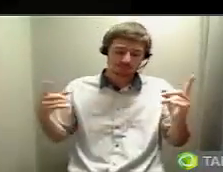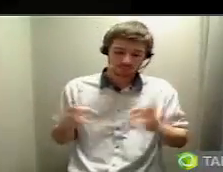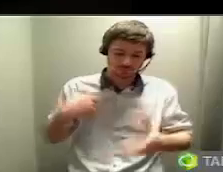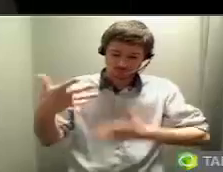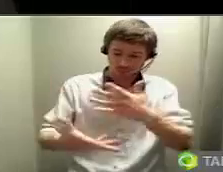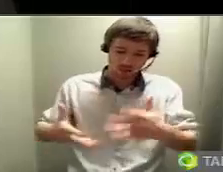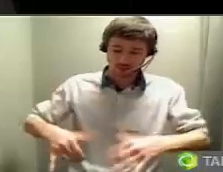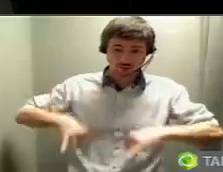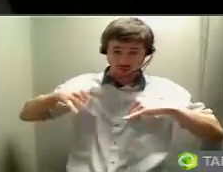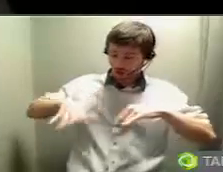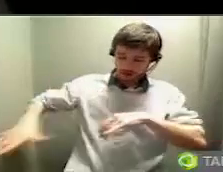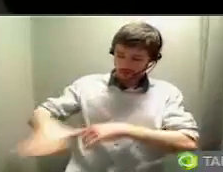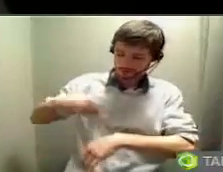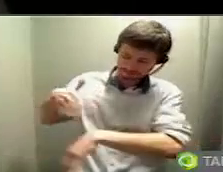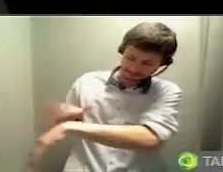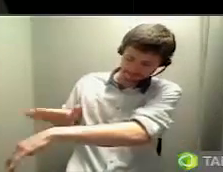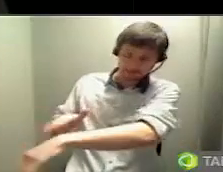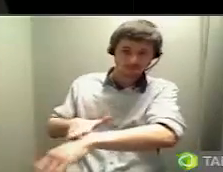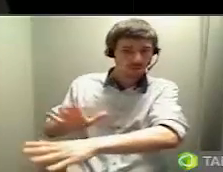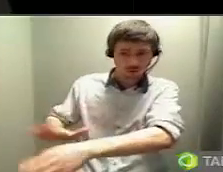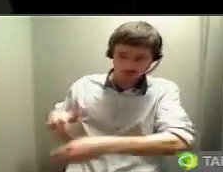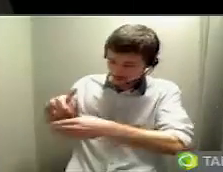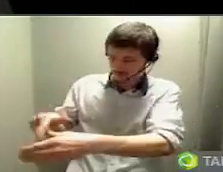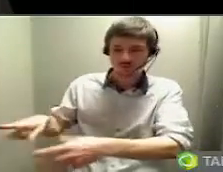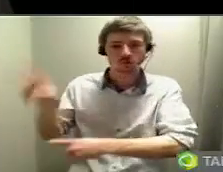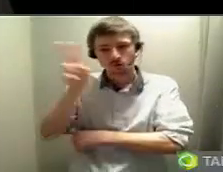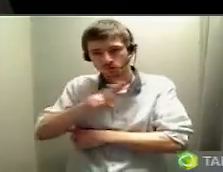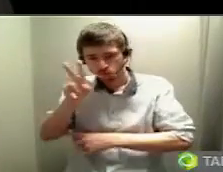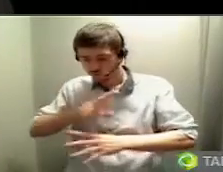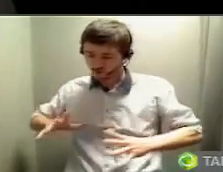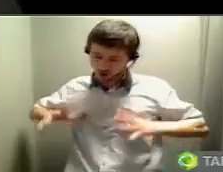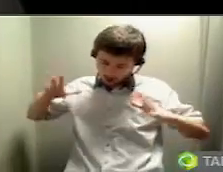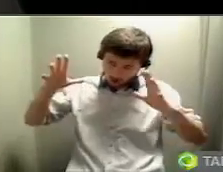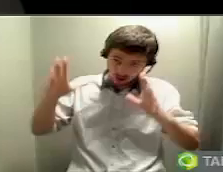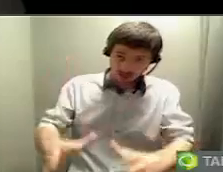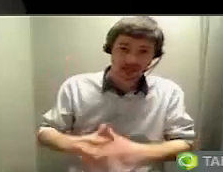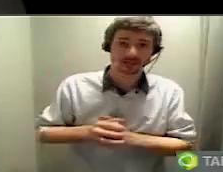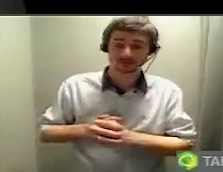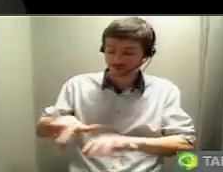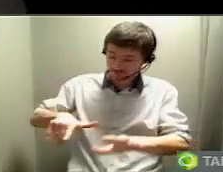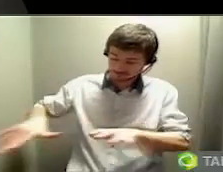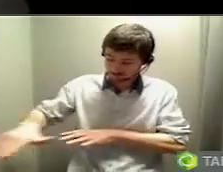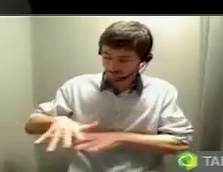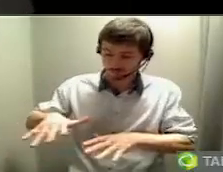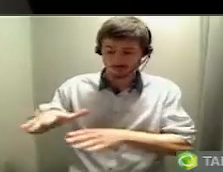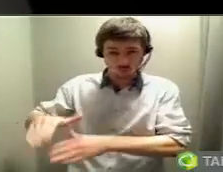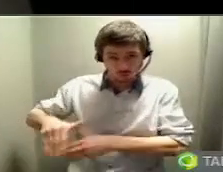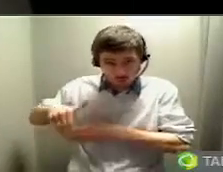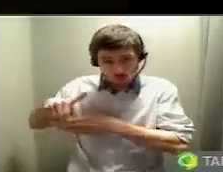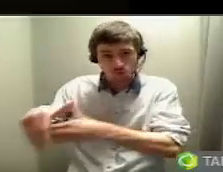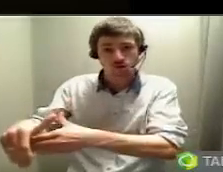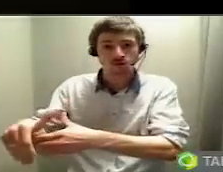à avoir de l'humour, de l'engagement, et qu'ils continuent à croire en cette démocratie. Arrêtez de vous